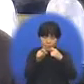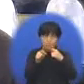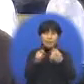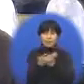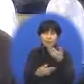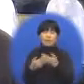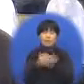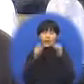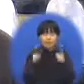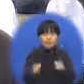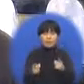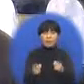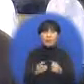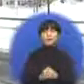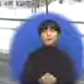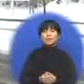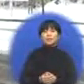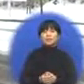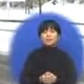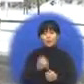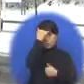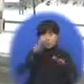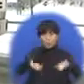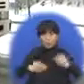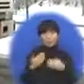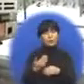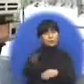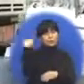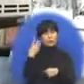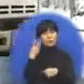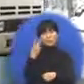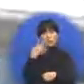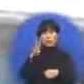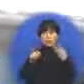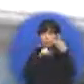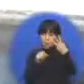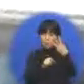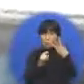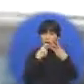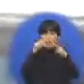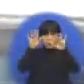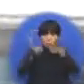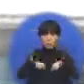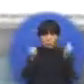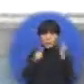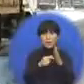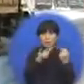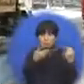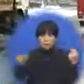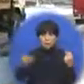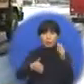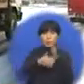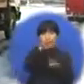다지는 계기를 마련하기 위하여 한편 충남도는 지난 2004년 3월 폭설 때 강원도 등 여러